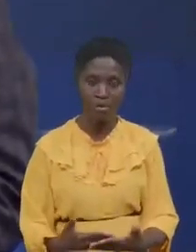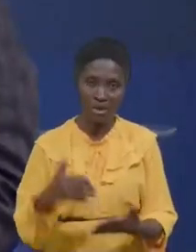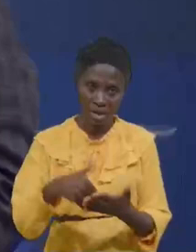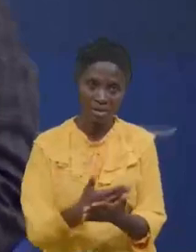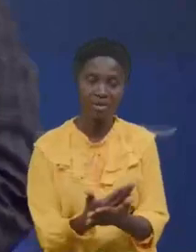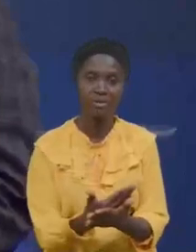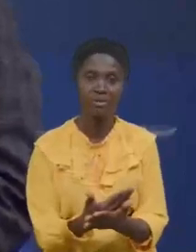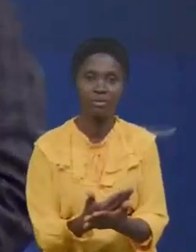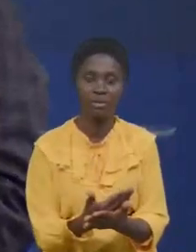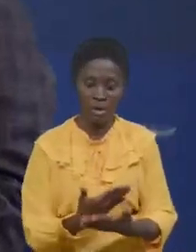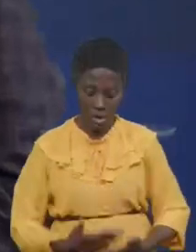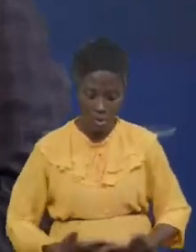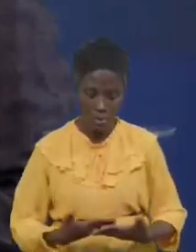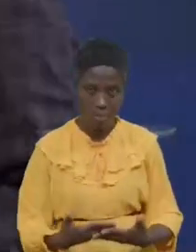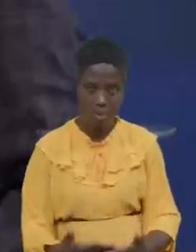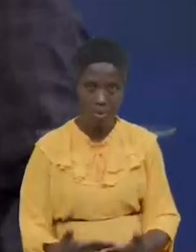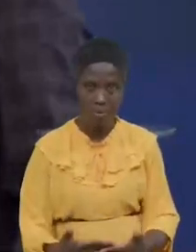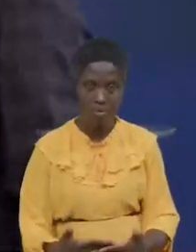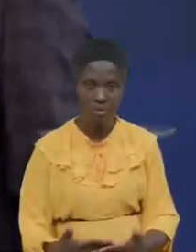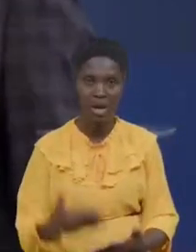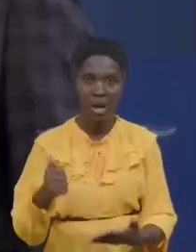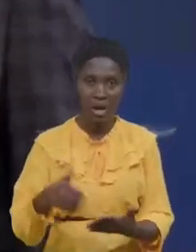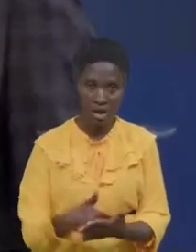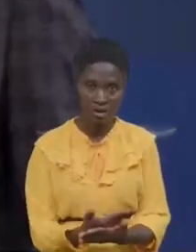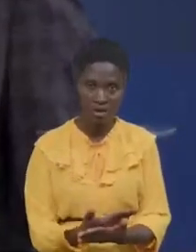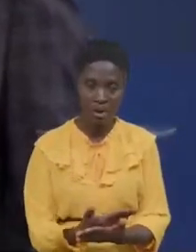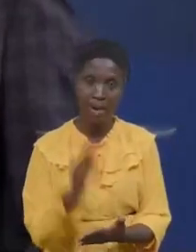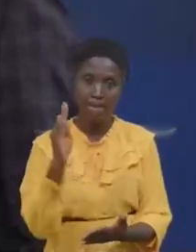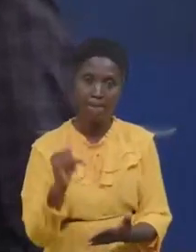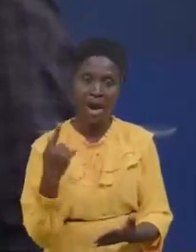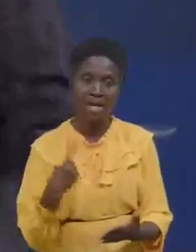de nouveau, régénéré,